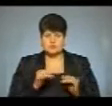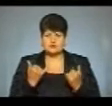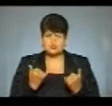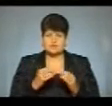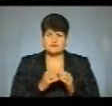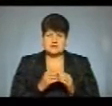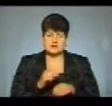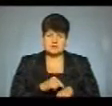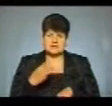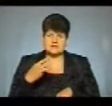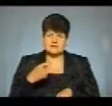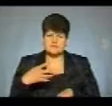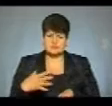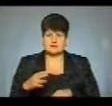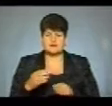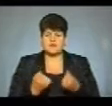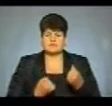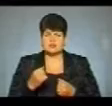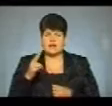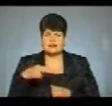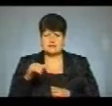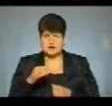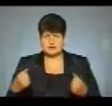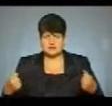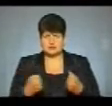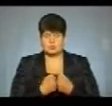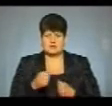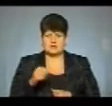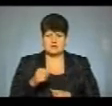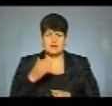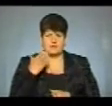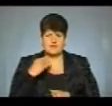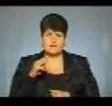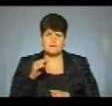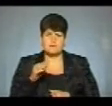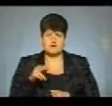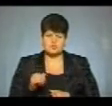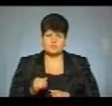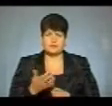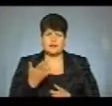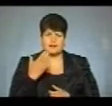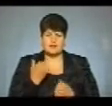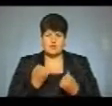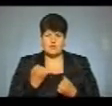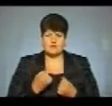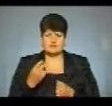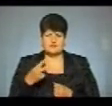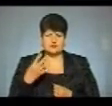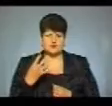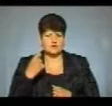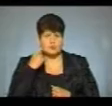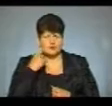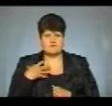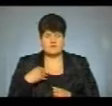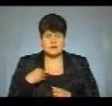о 10:30 вантажівка ДАФ зіткнулася з легковиком Peugeot 301. Від отриманих травм водій легкового автомобіля 24-річний